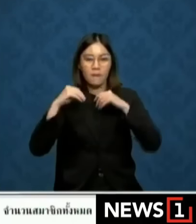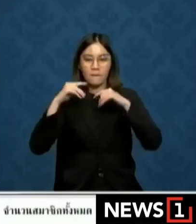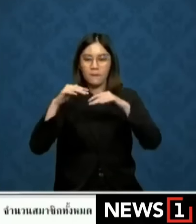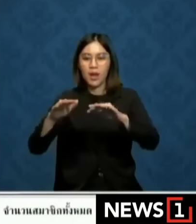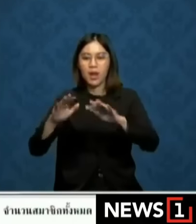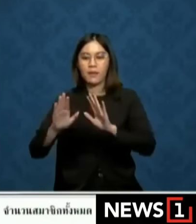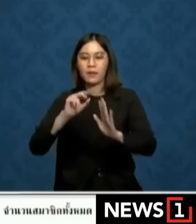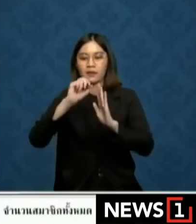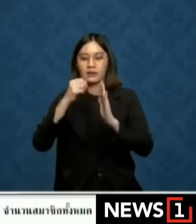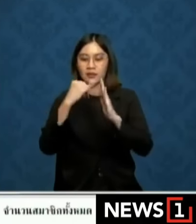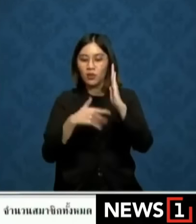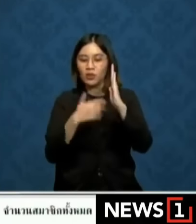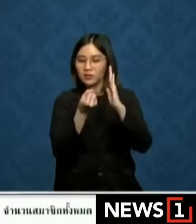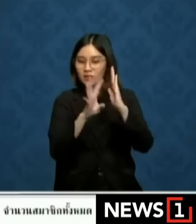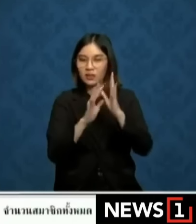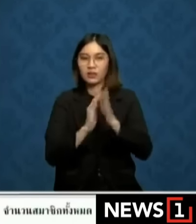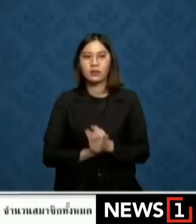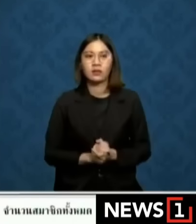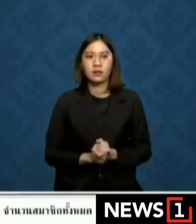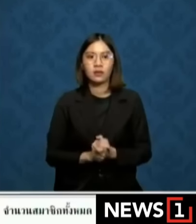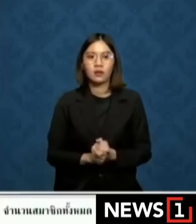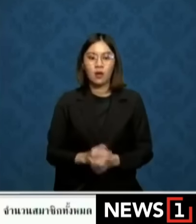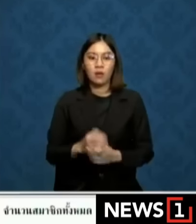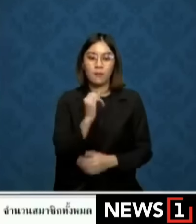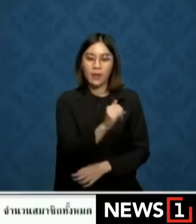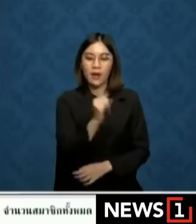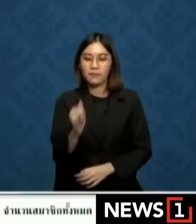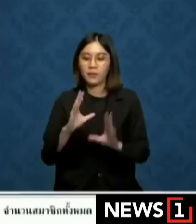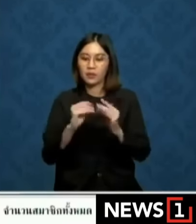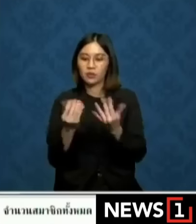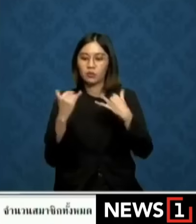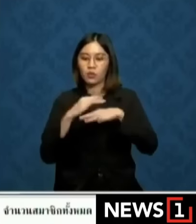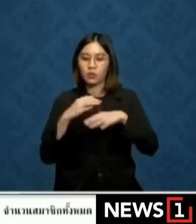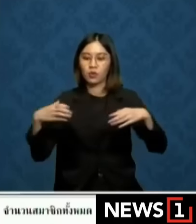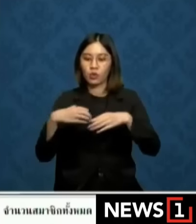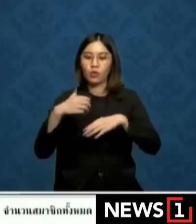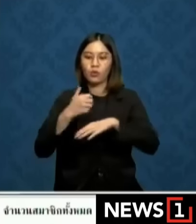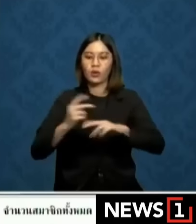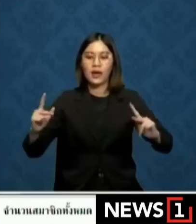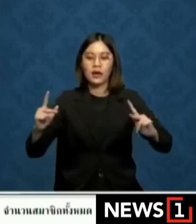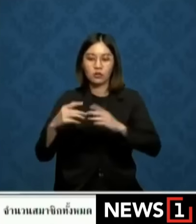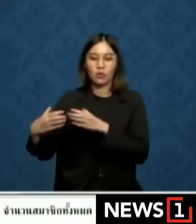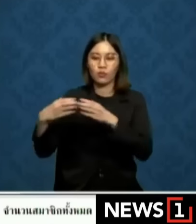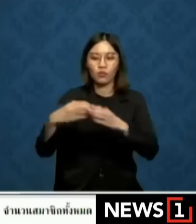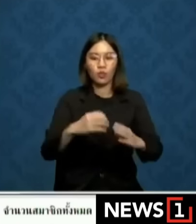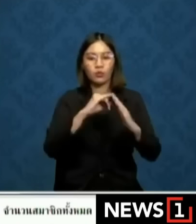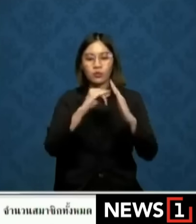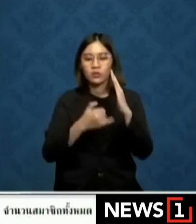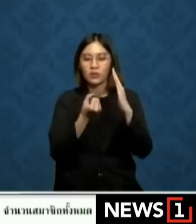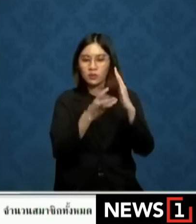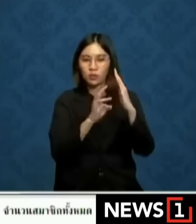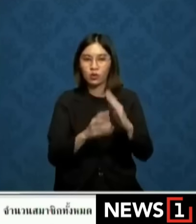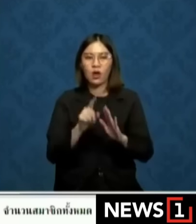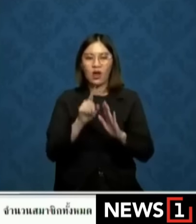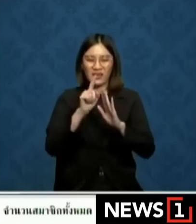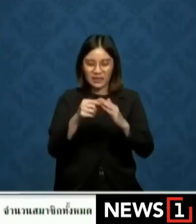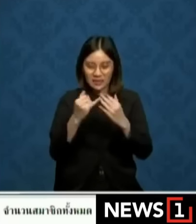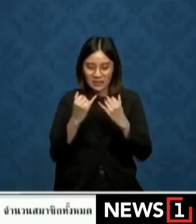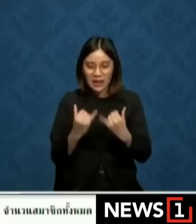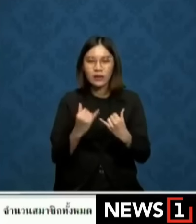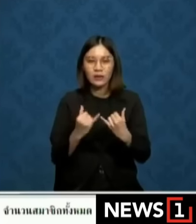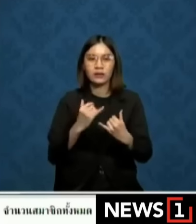แบบเธอก็ไม่หลงกลฉันเนาะเขาไม่กล้าเอ่ยชื่อจ้ะ ผมเป็นคนจริงใจ ตอนนี้ขาย28แล้วเห